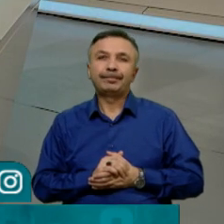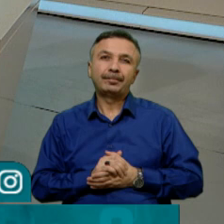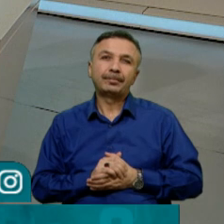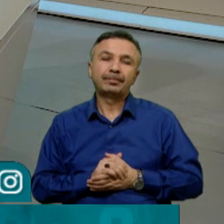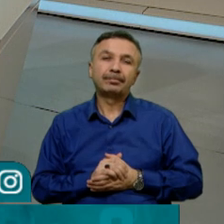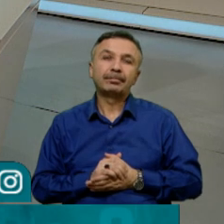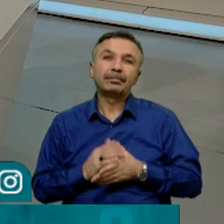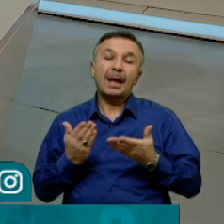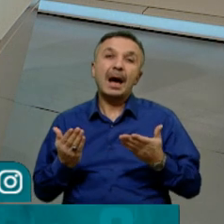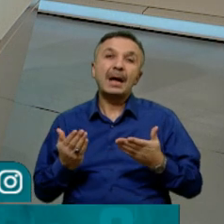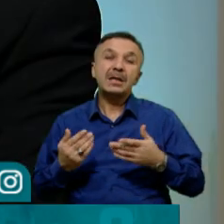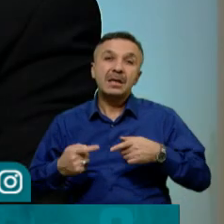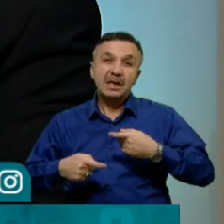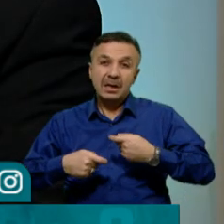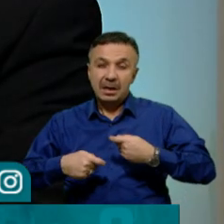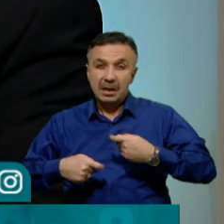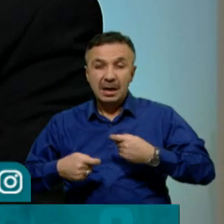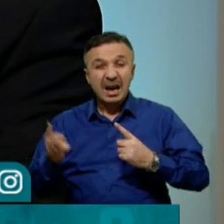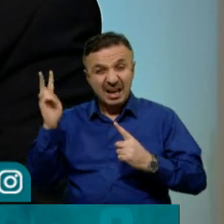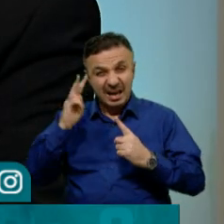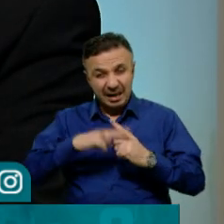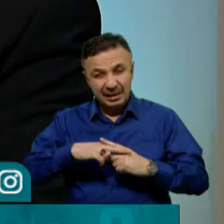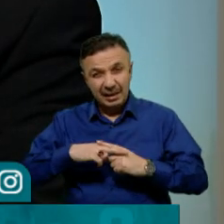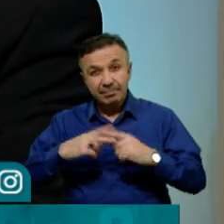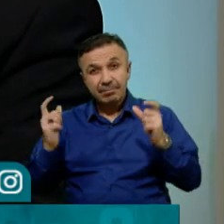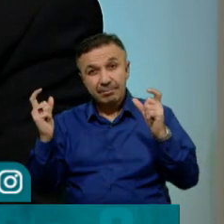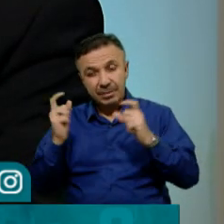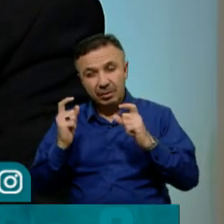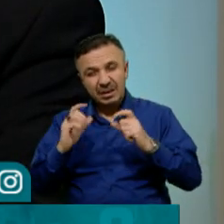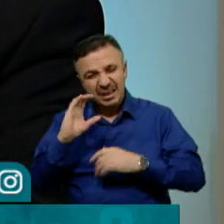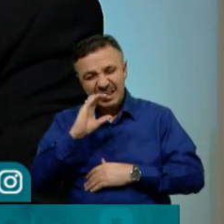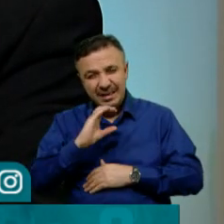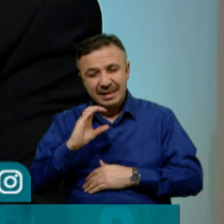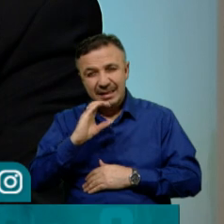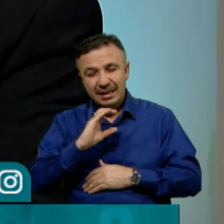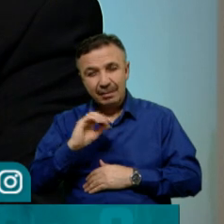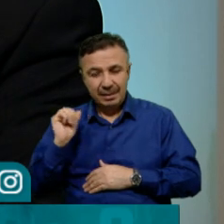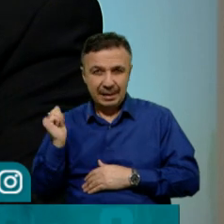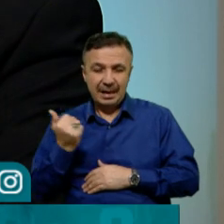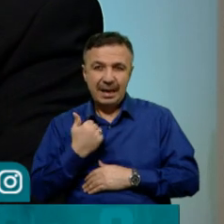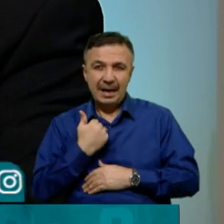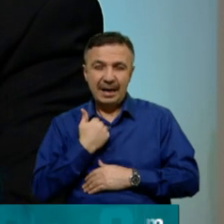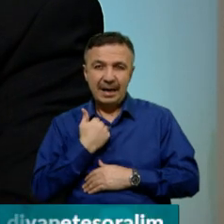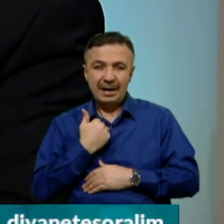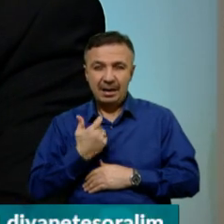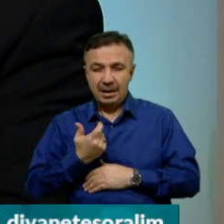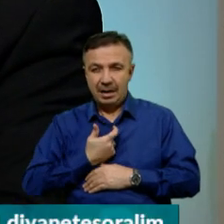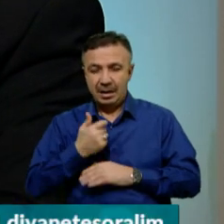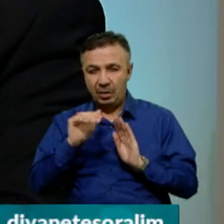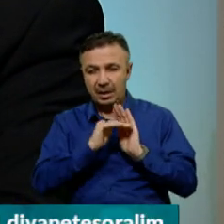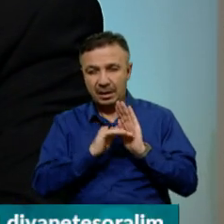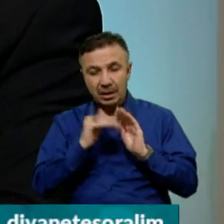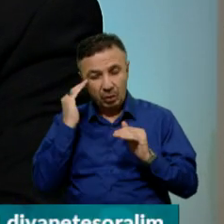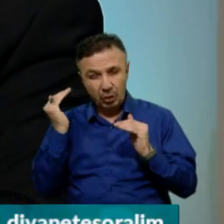Yani katılım sigortacılığı İslami değerleri esas alarak yapılan